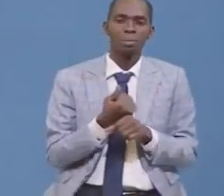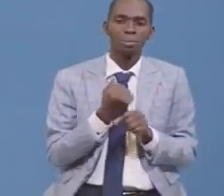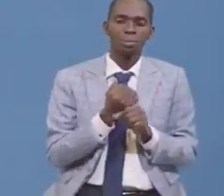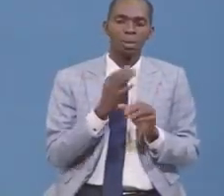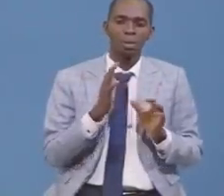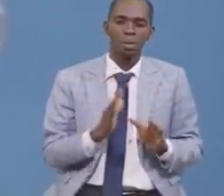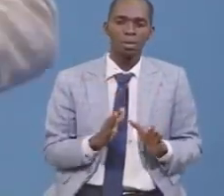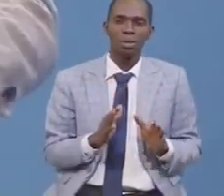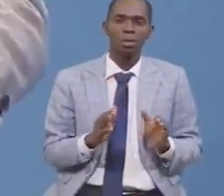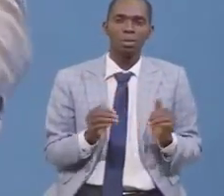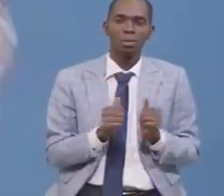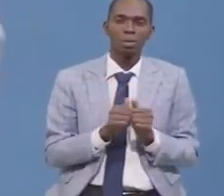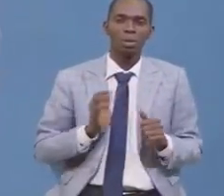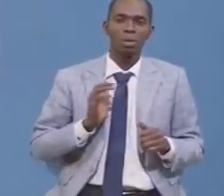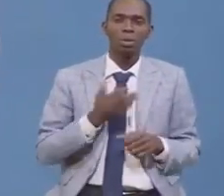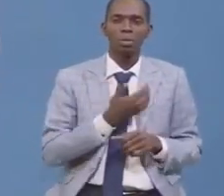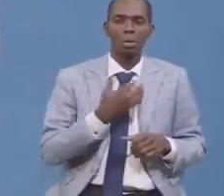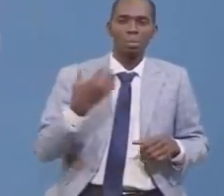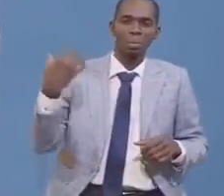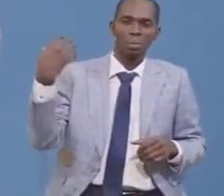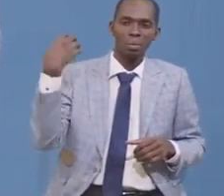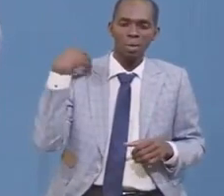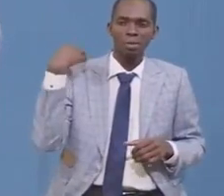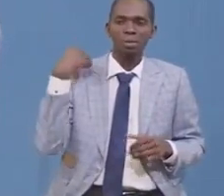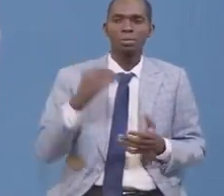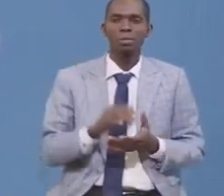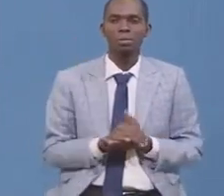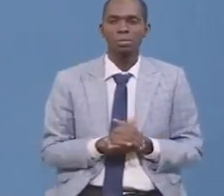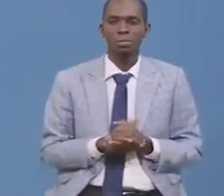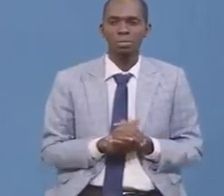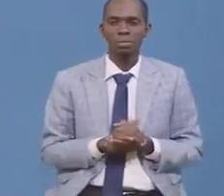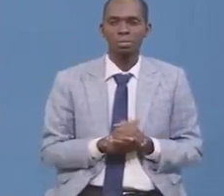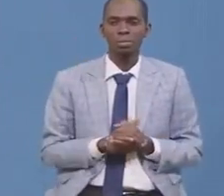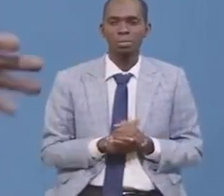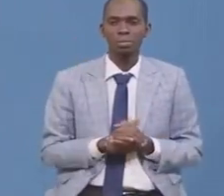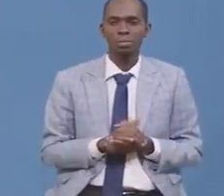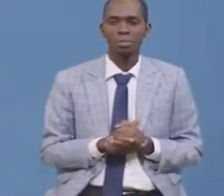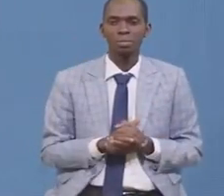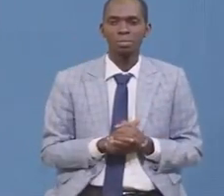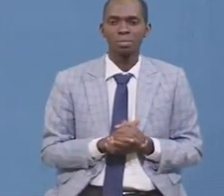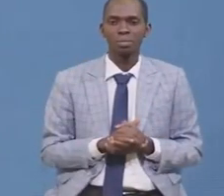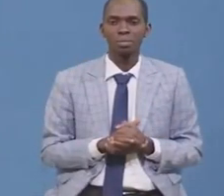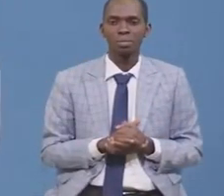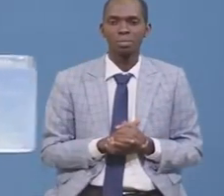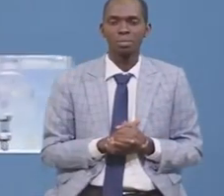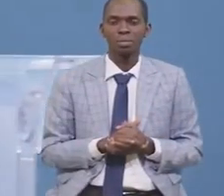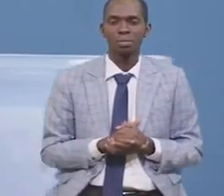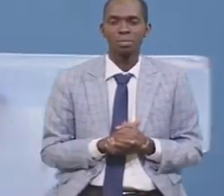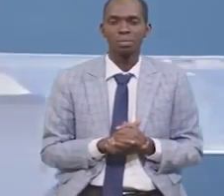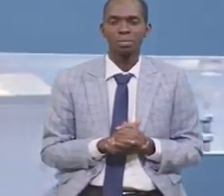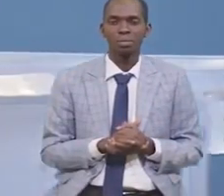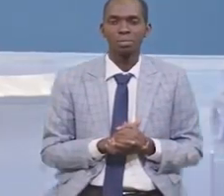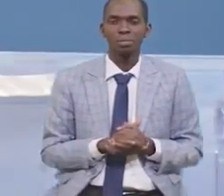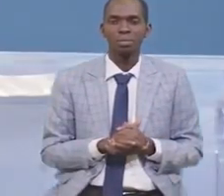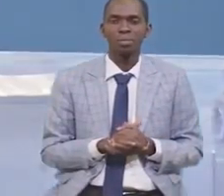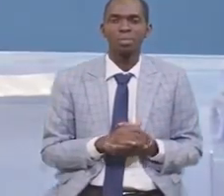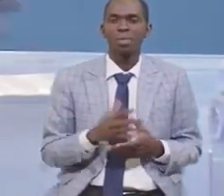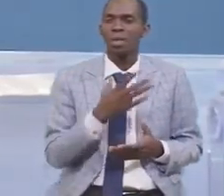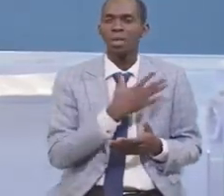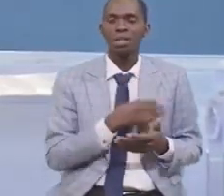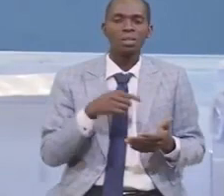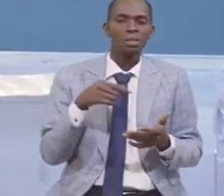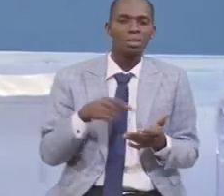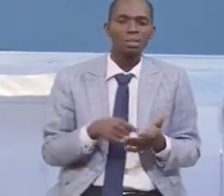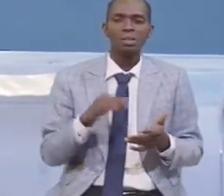our master. మన సృష్టికర్త, మన యజమానుడైన వాని యొక్క ఆధ్యాత్మిక అనుభవాలు. And this is by all